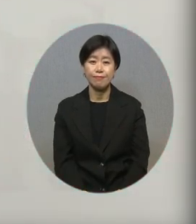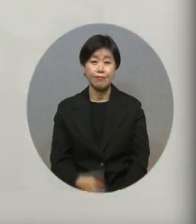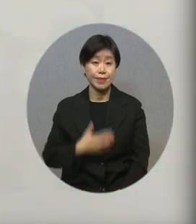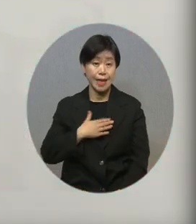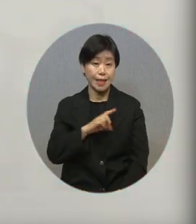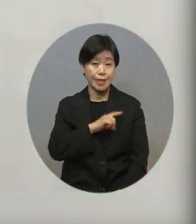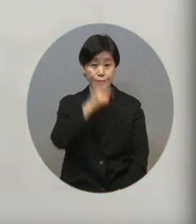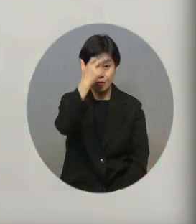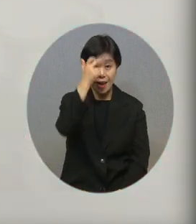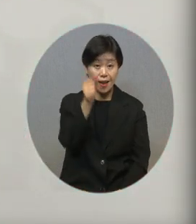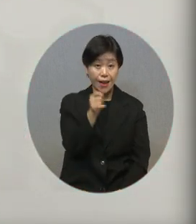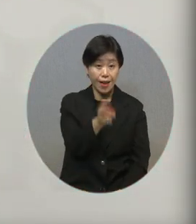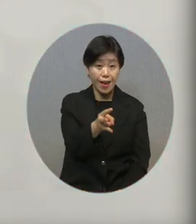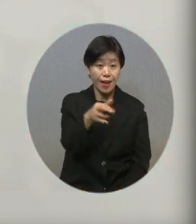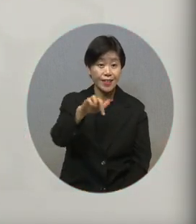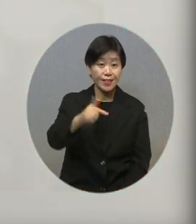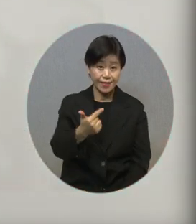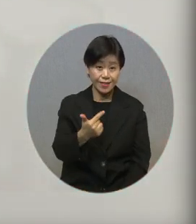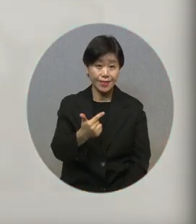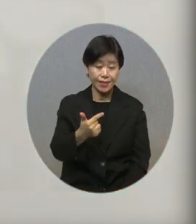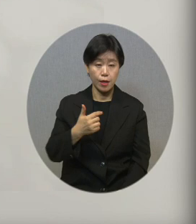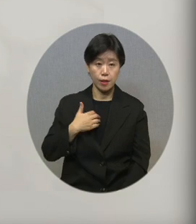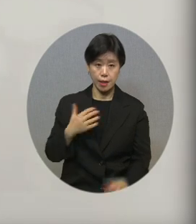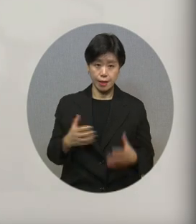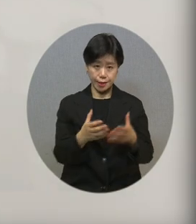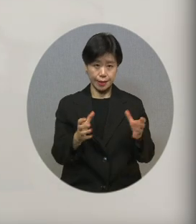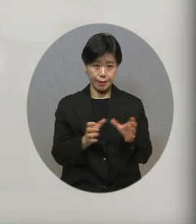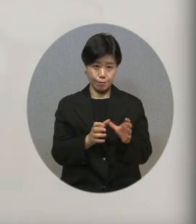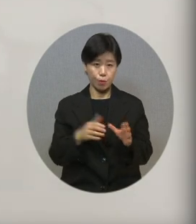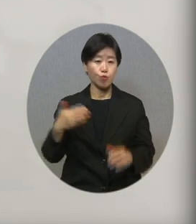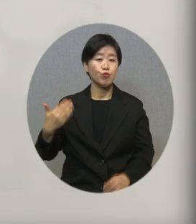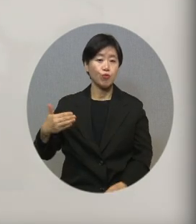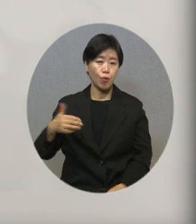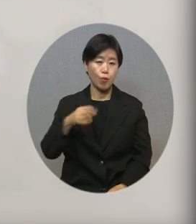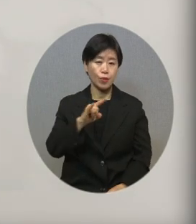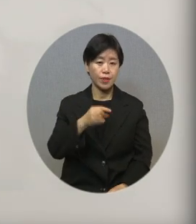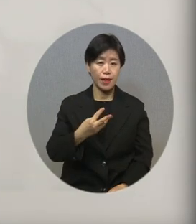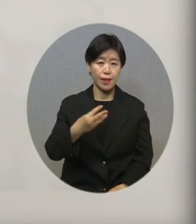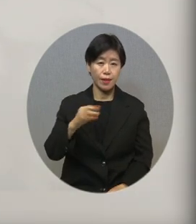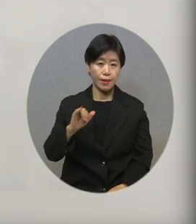차이팅이고요. 저희 팀은 블루 트리저스입니다.